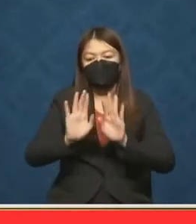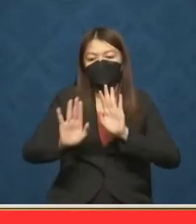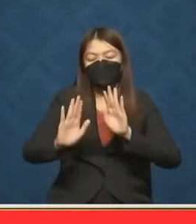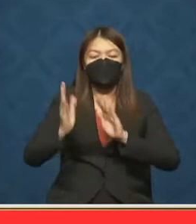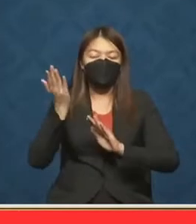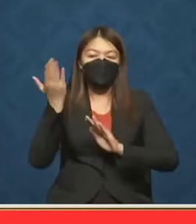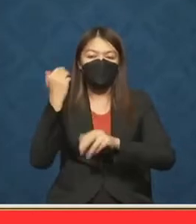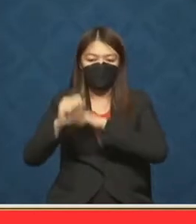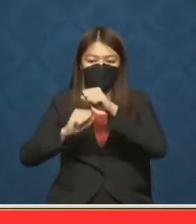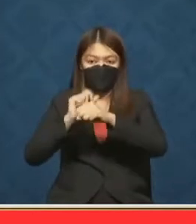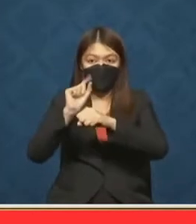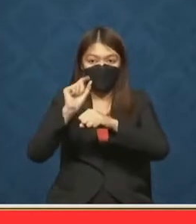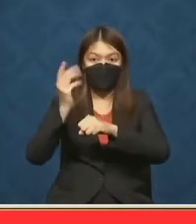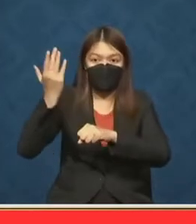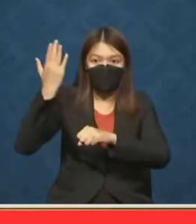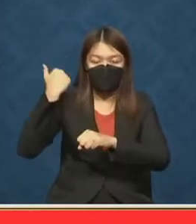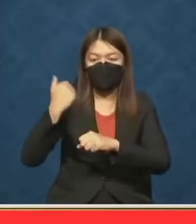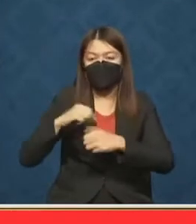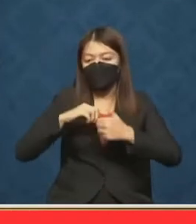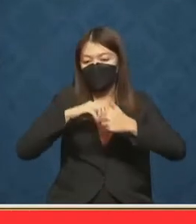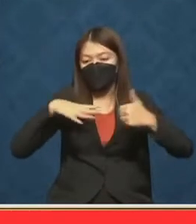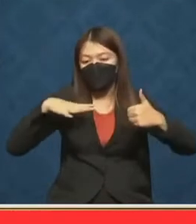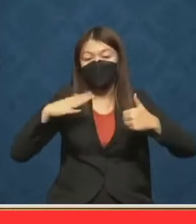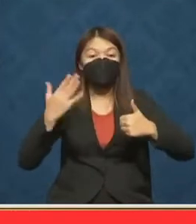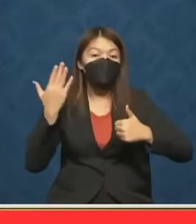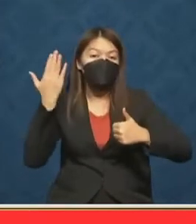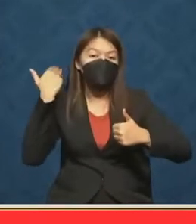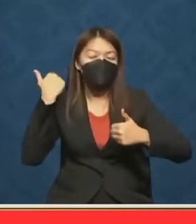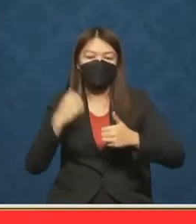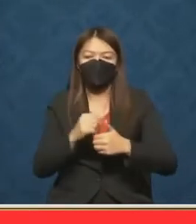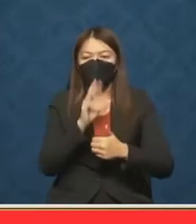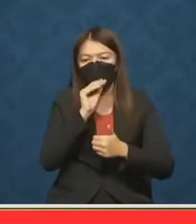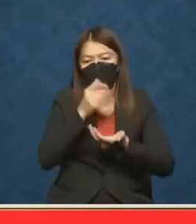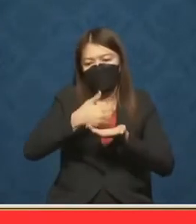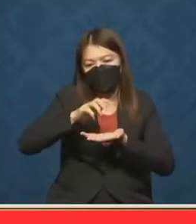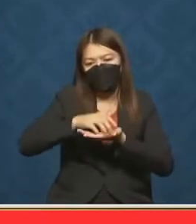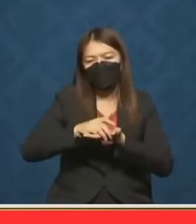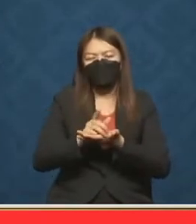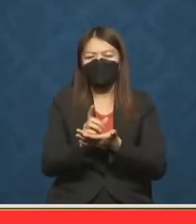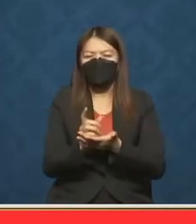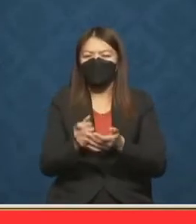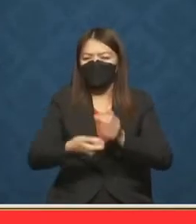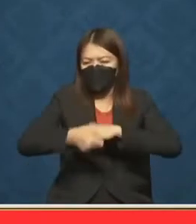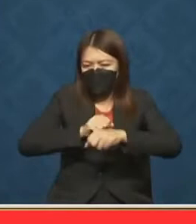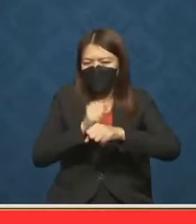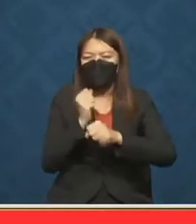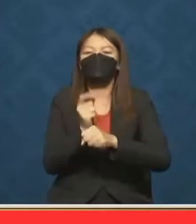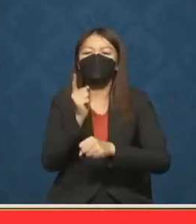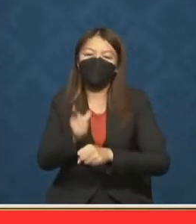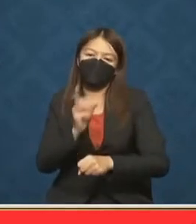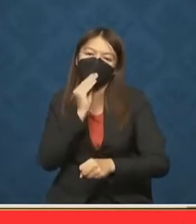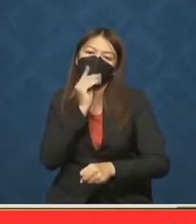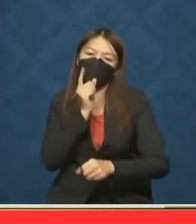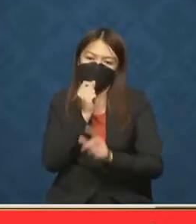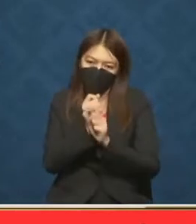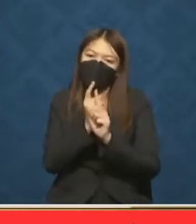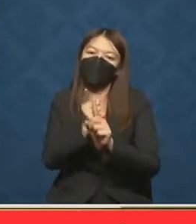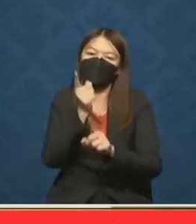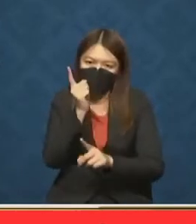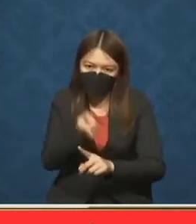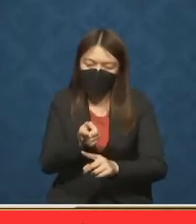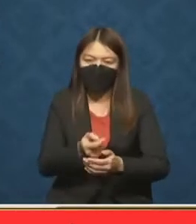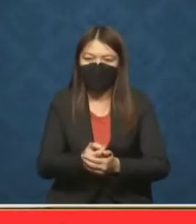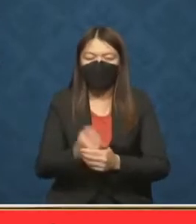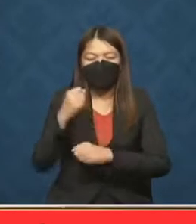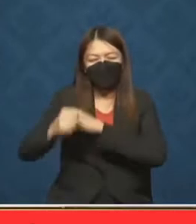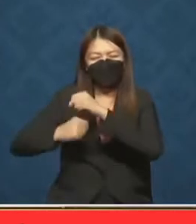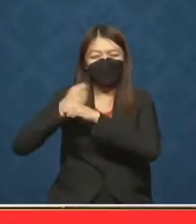เมอ 20 ปที่แล้วโดยผู้นำประเทศในตอนนั้นพูดแล้วลงมอทำและทำสำเร็จค่ะผ่านมา 20 ปีแนที่